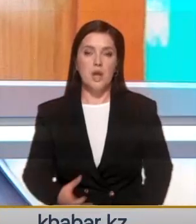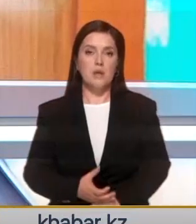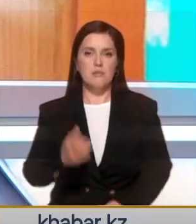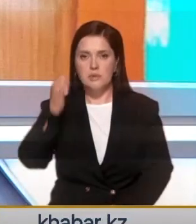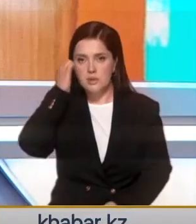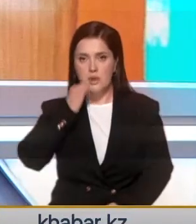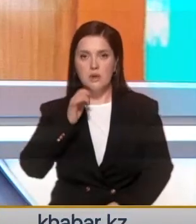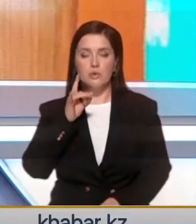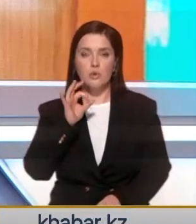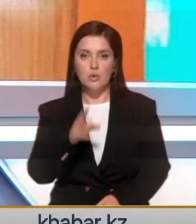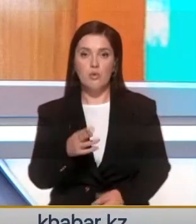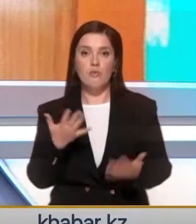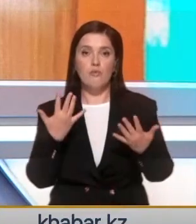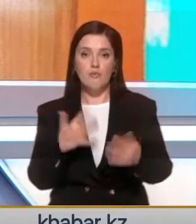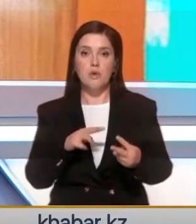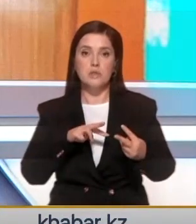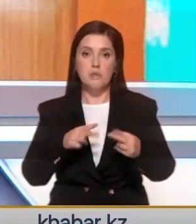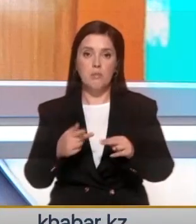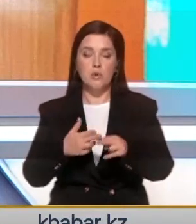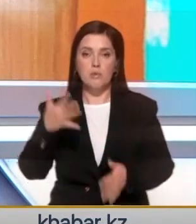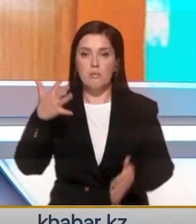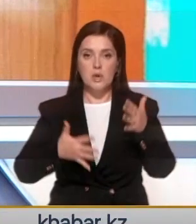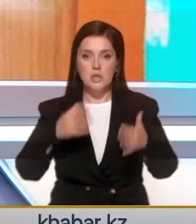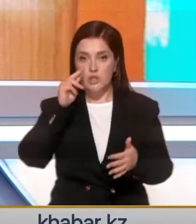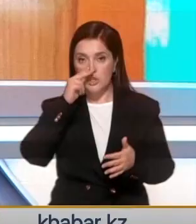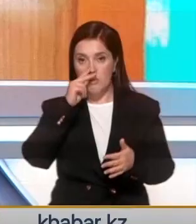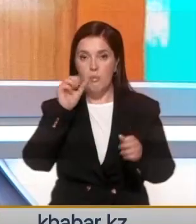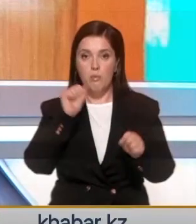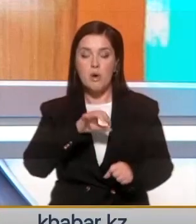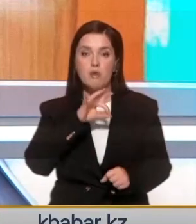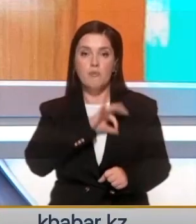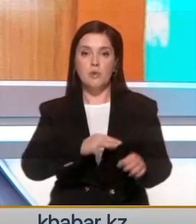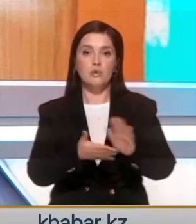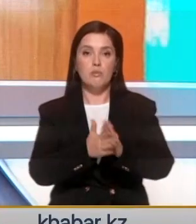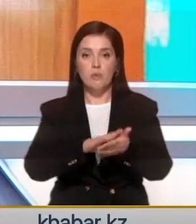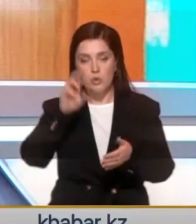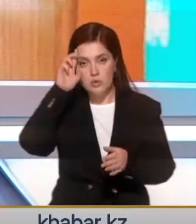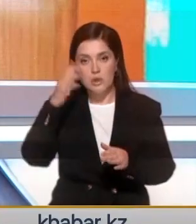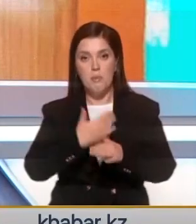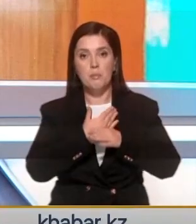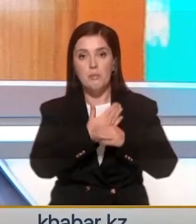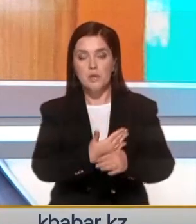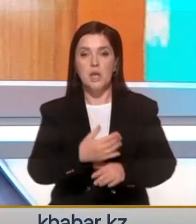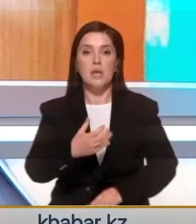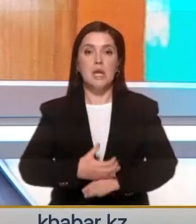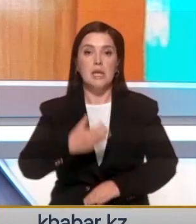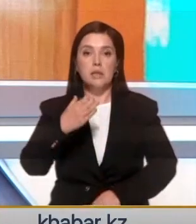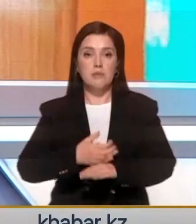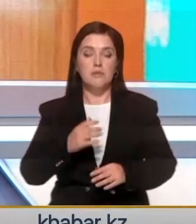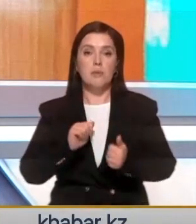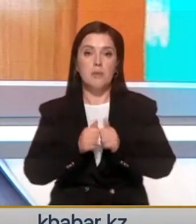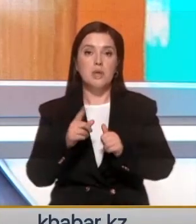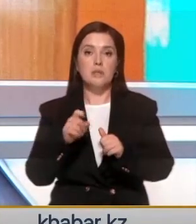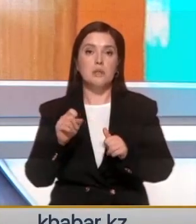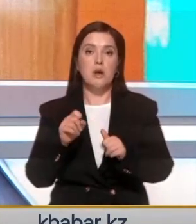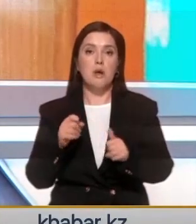Лифты с истекшим сроком эксплуатации заменят в многоэтажных домах Шымкента. Жители могут воспользоваться условиями государственной программы модернизации.